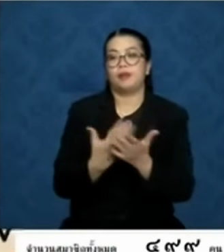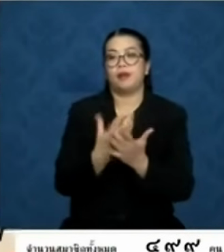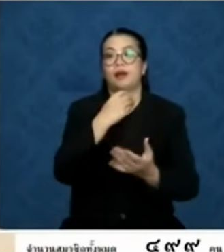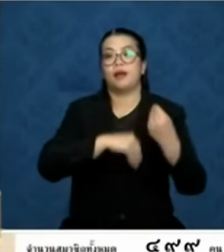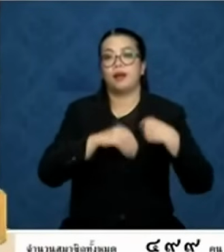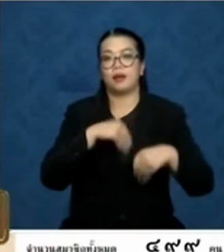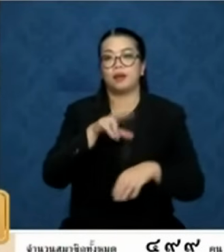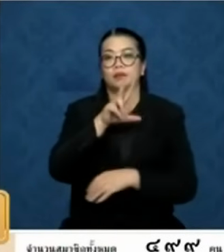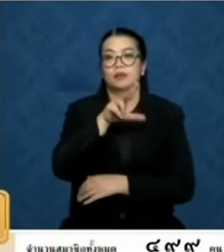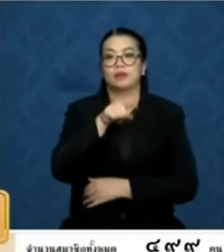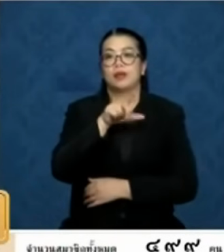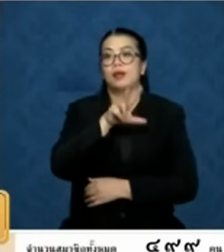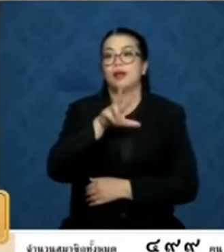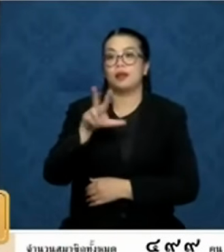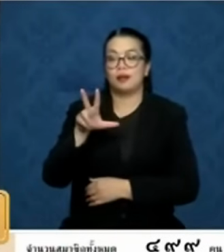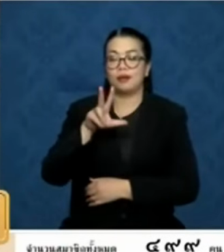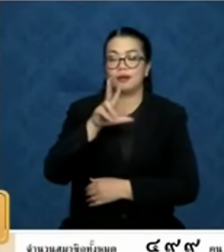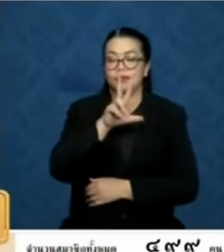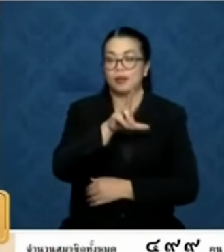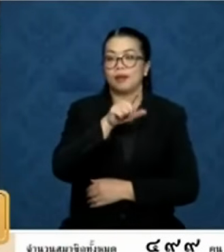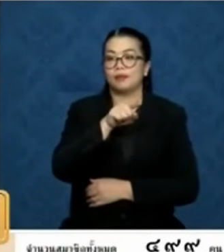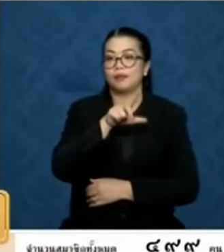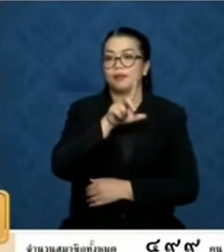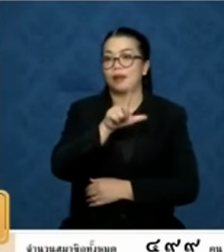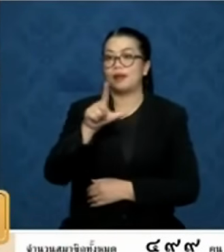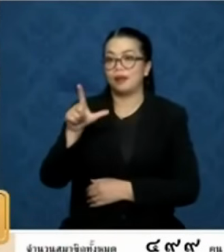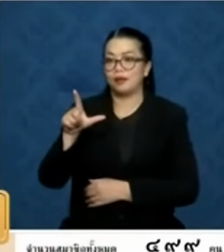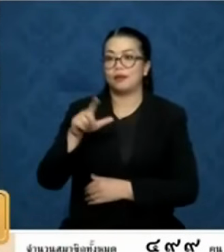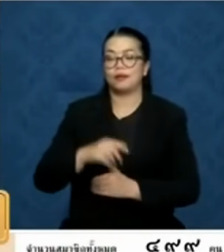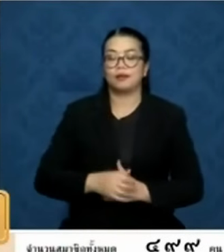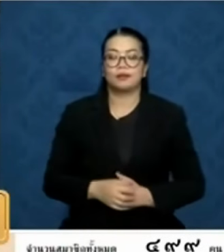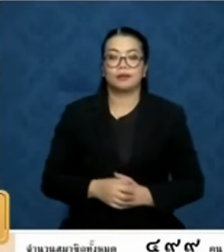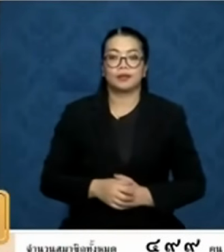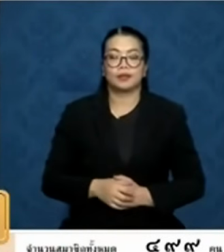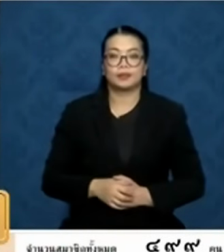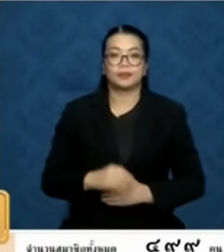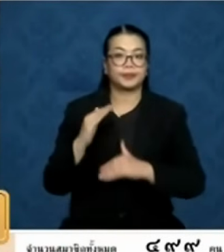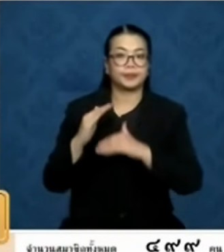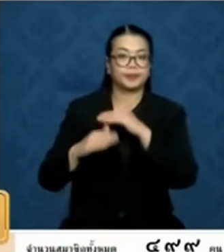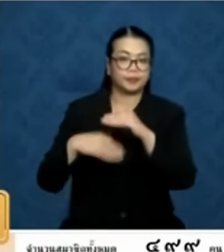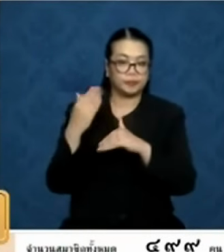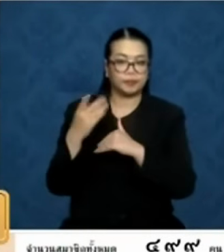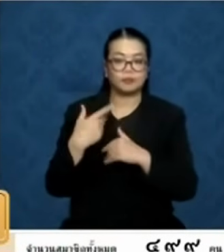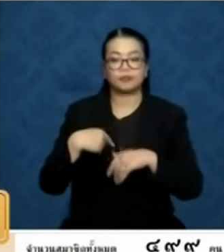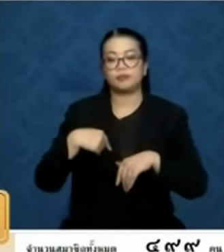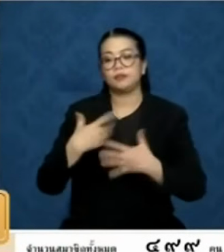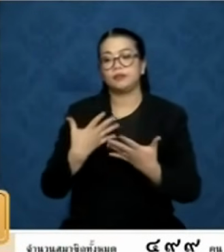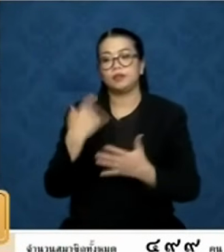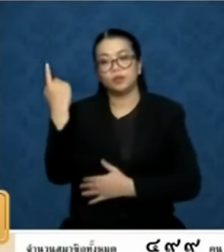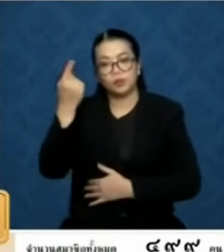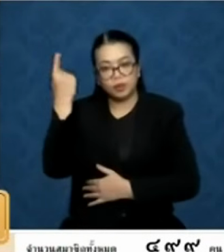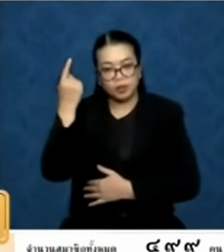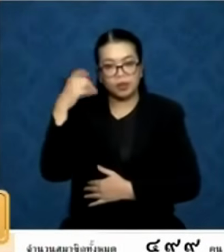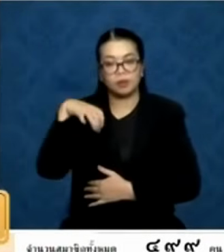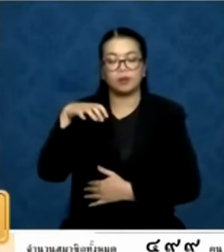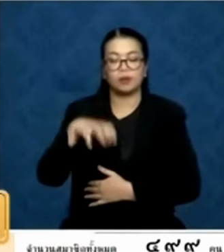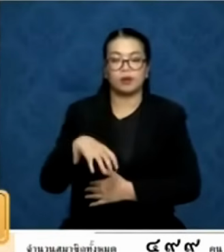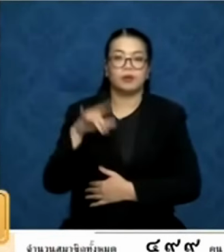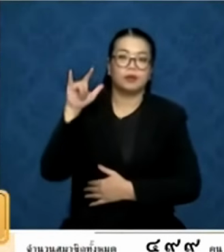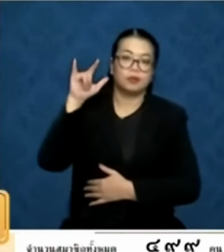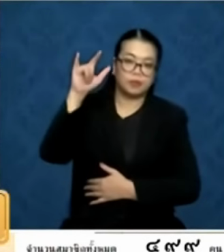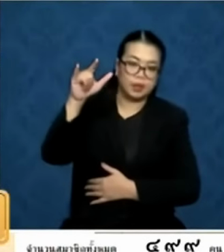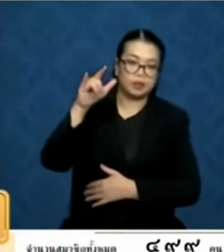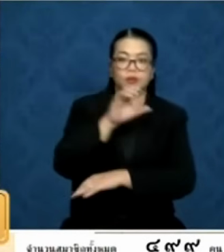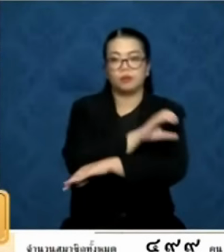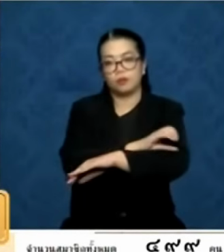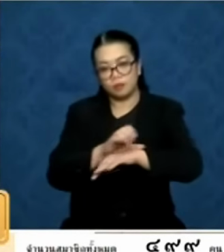ล้านล้านบาทและอันดับการพัฒนาการเดินทางและการท่องเที่ยวอยู่ใน